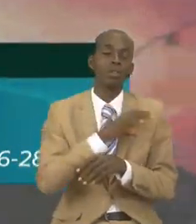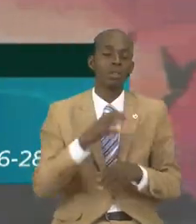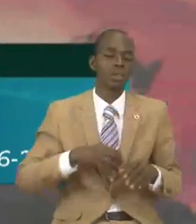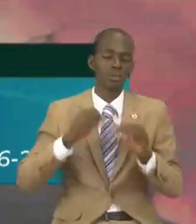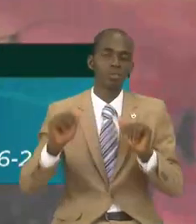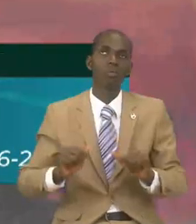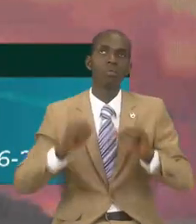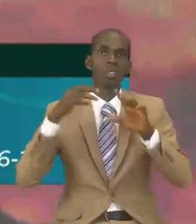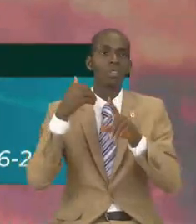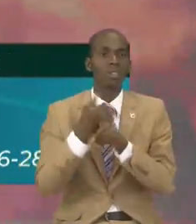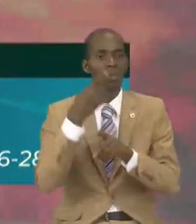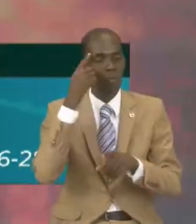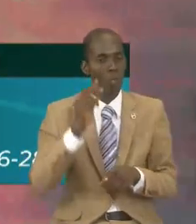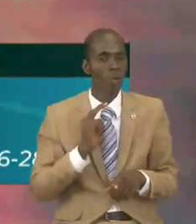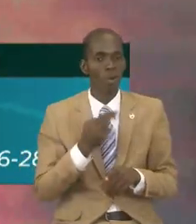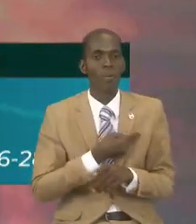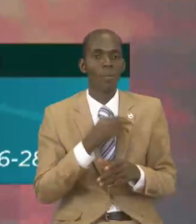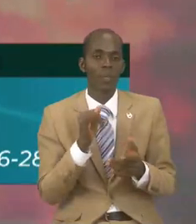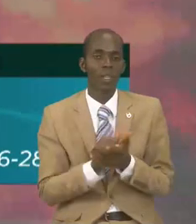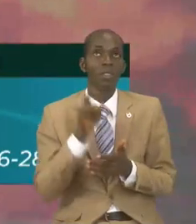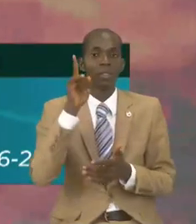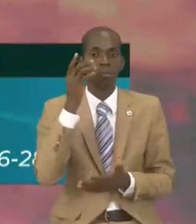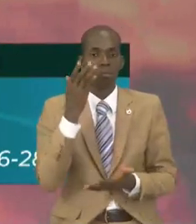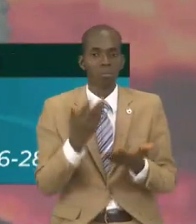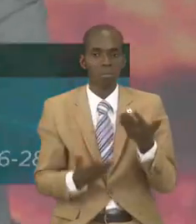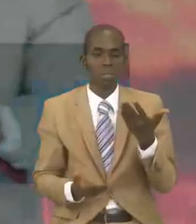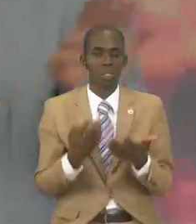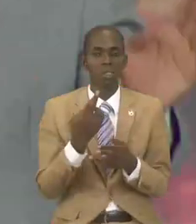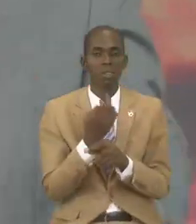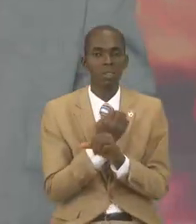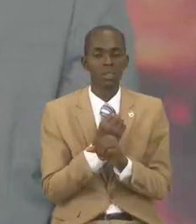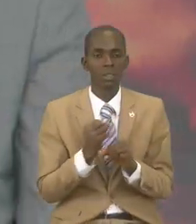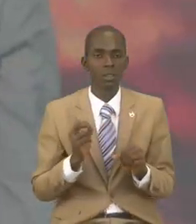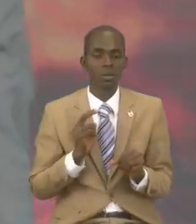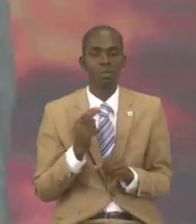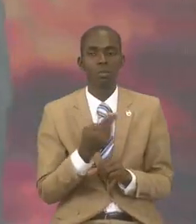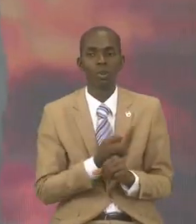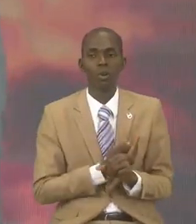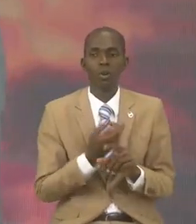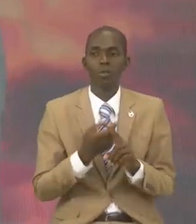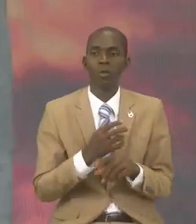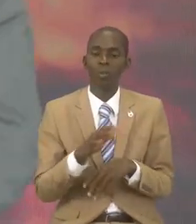afin de nous racheter de toute iniquité.